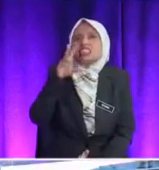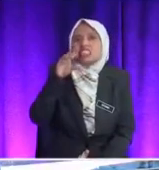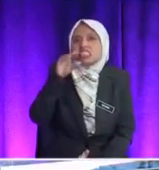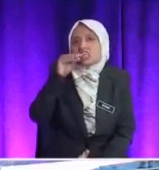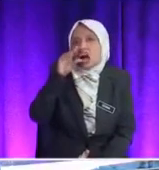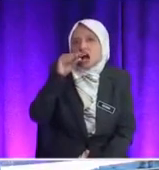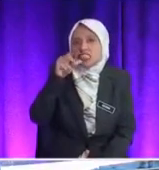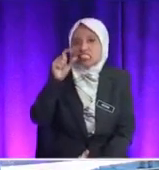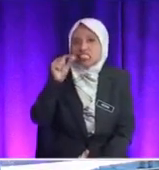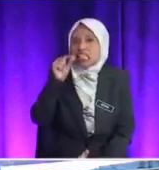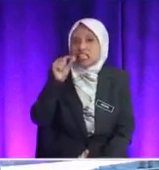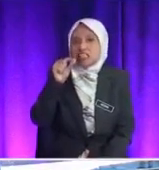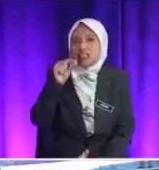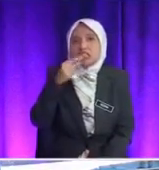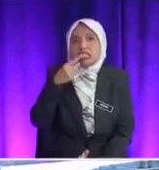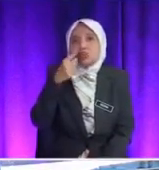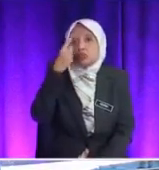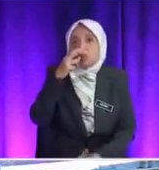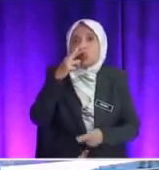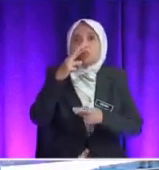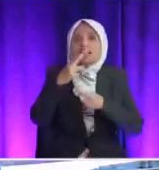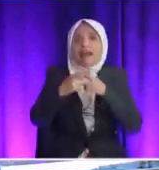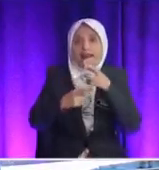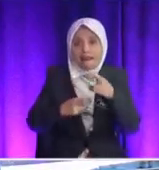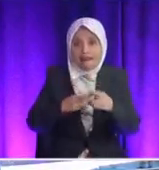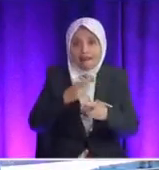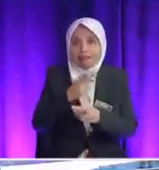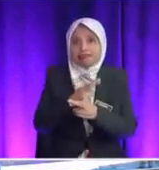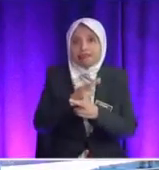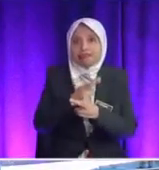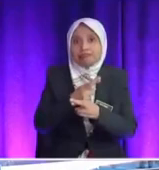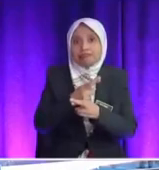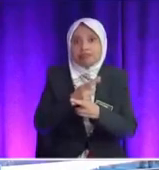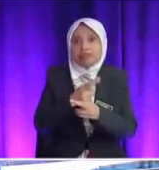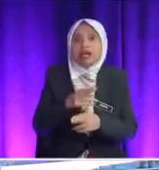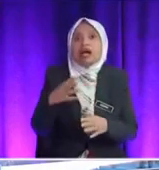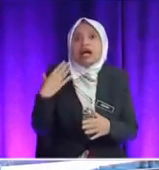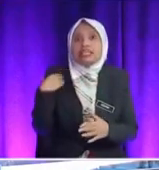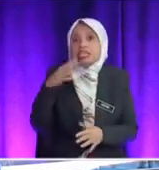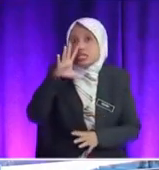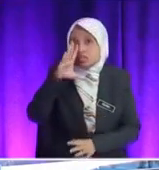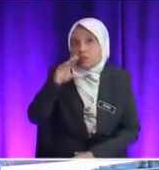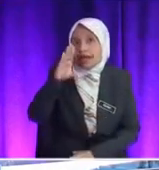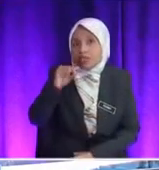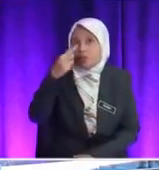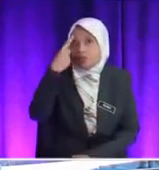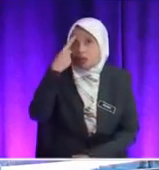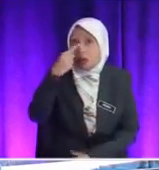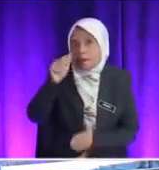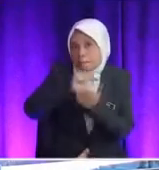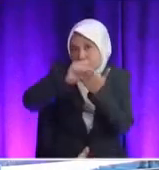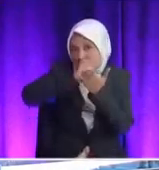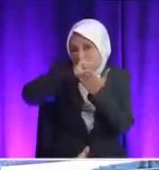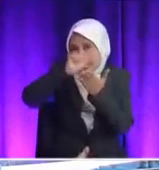tayo wow Jadi bikin angkasa Oke kemudian ada sekitar daspan untuknya span pengilat aja